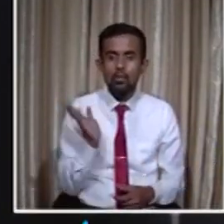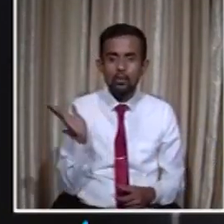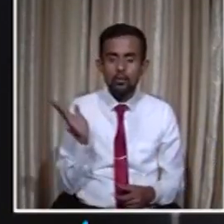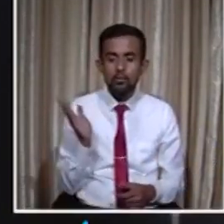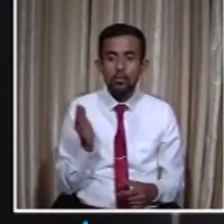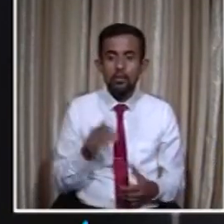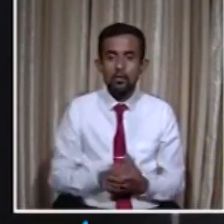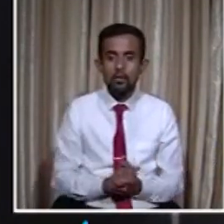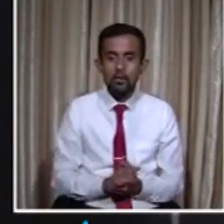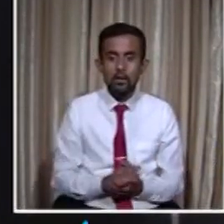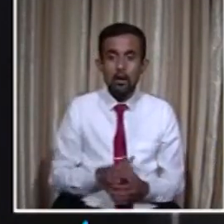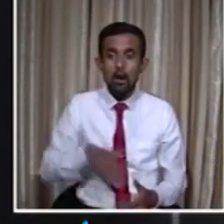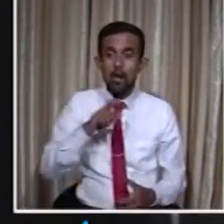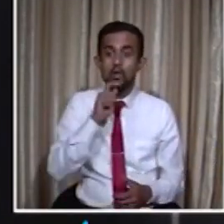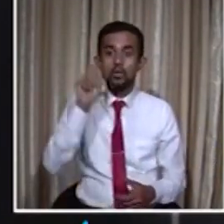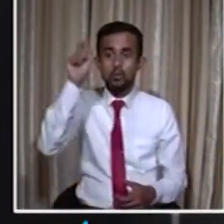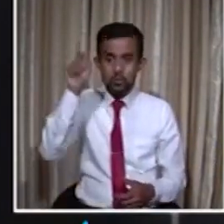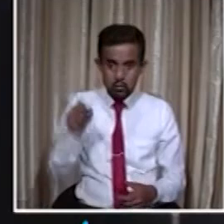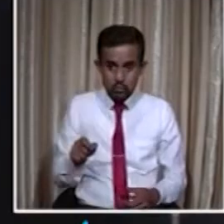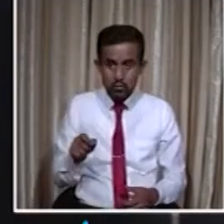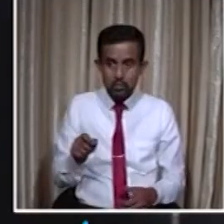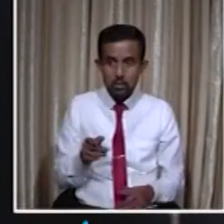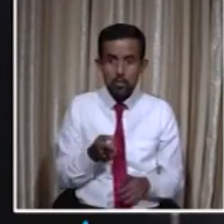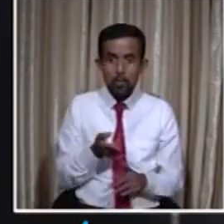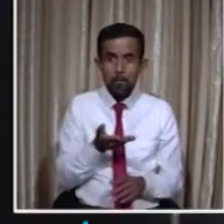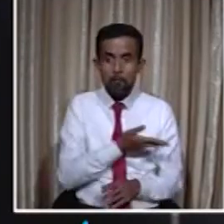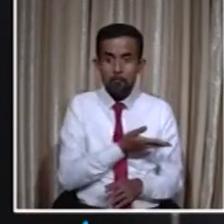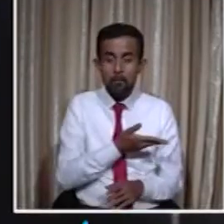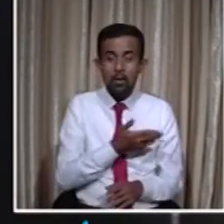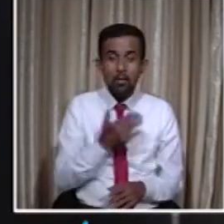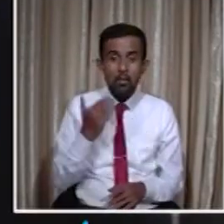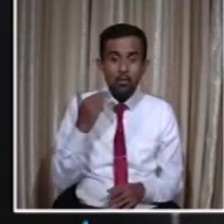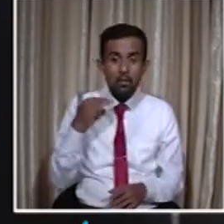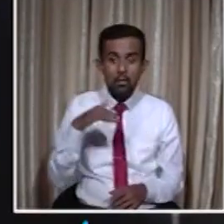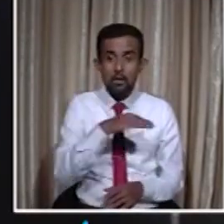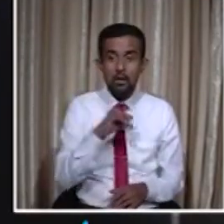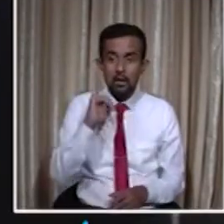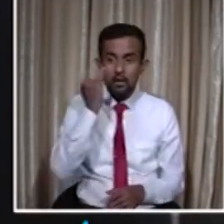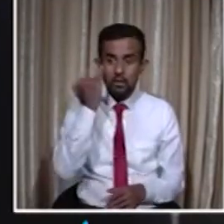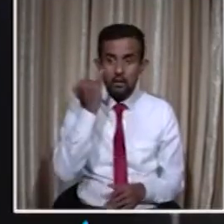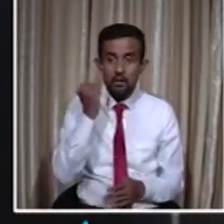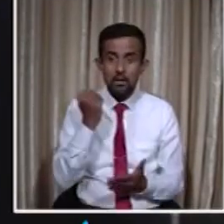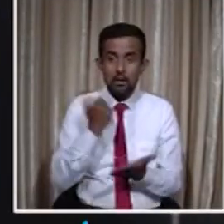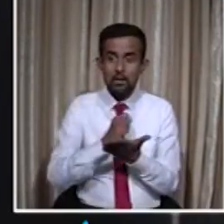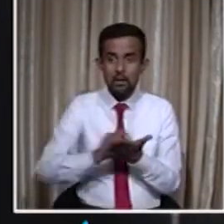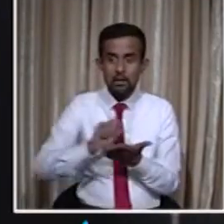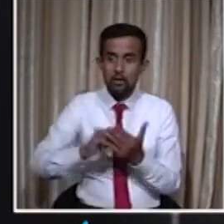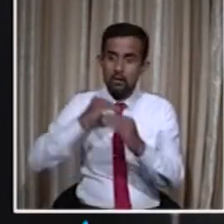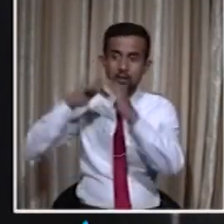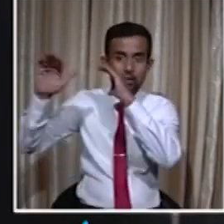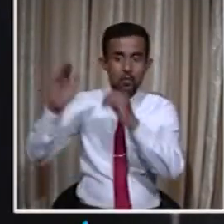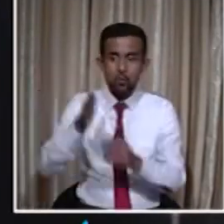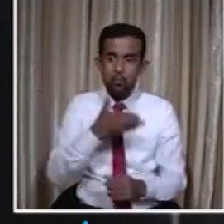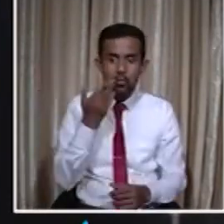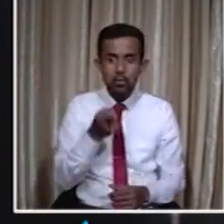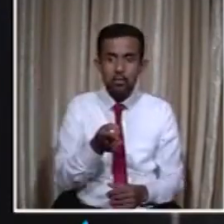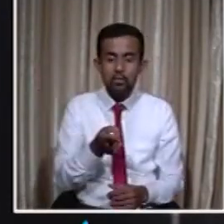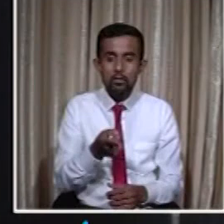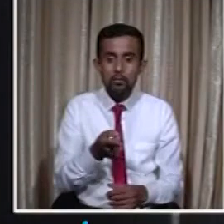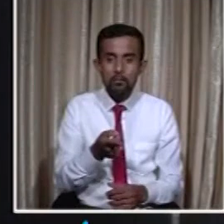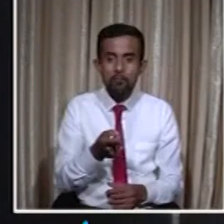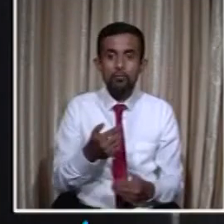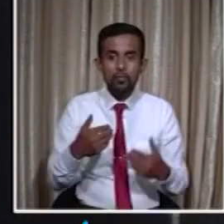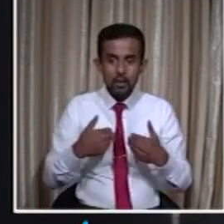තත්ත්වය. අග්‍රවිනිශ්චකාරවරයාට මේ කොහෙවත් ඉන්න සිවිල් නිලධාරීන්ට ලියුම් ලියන්න පුළුවන්ද? මේක තමයි